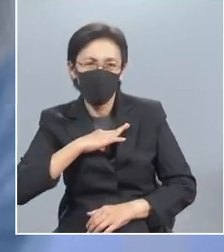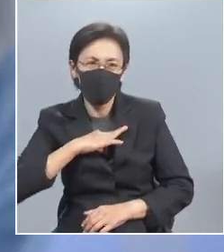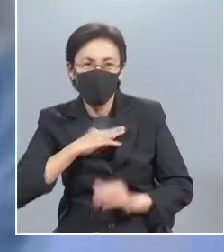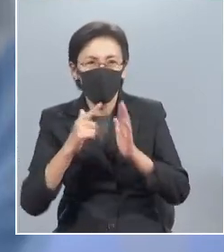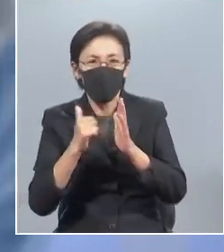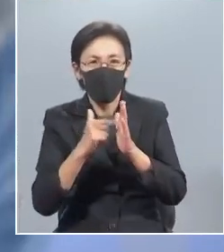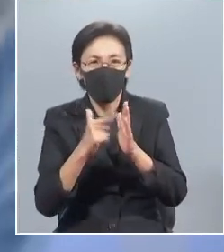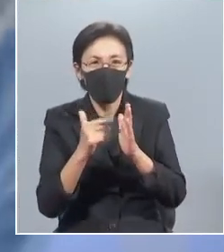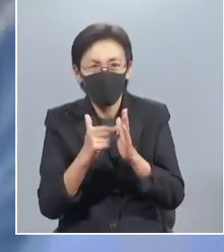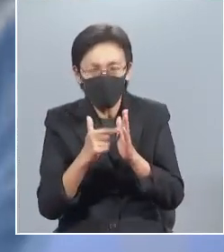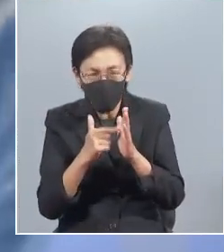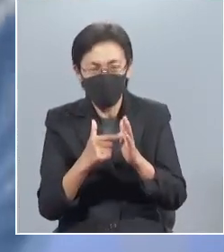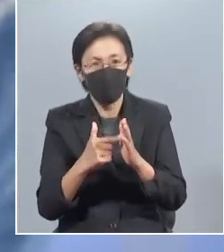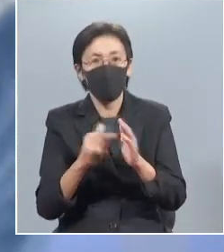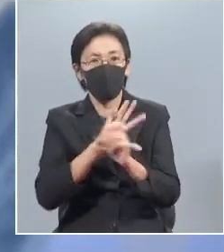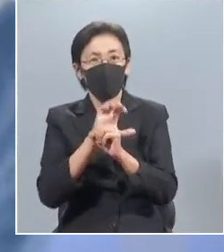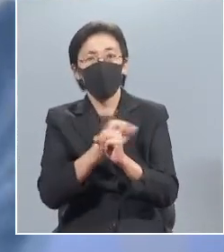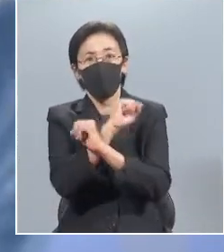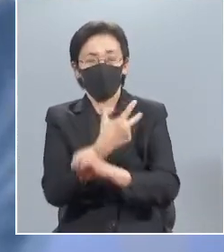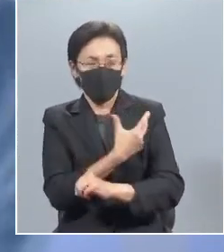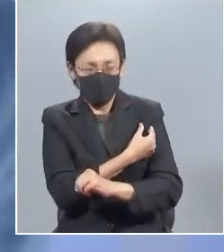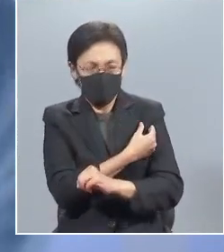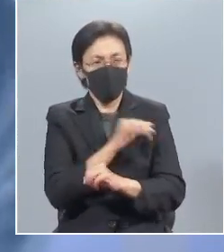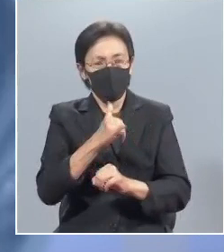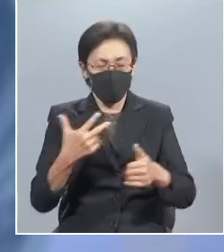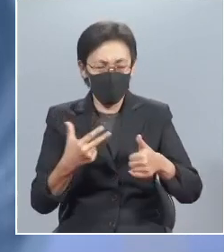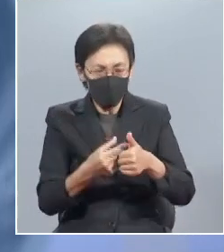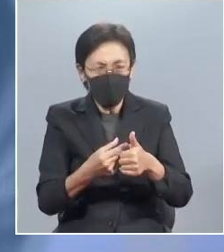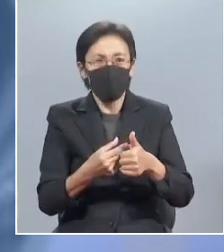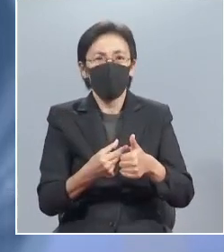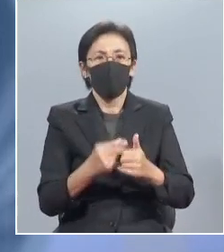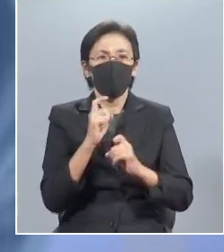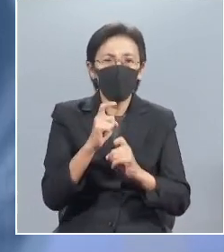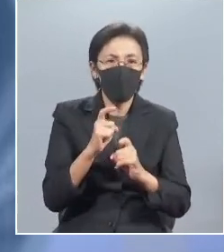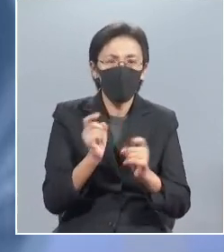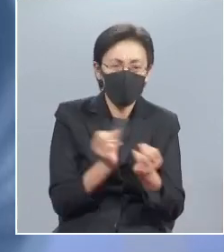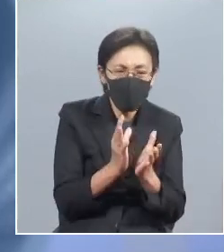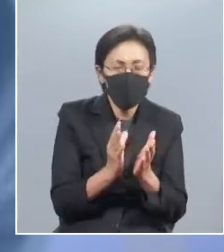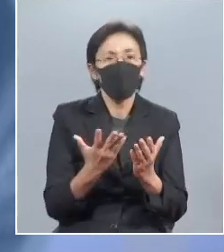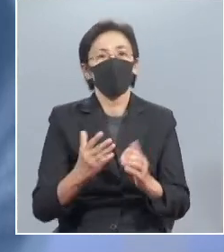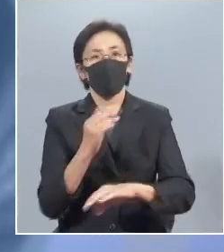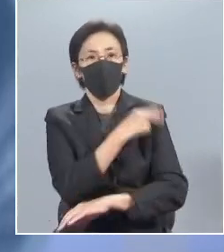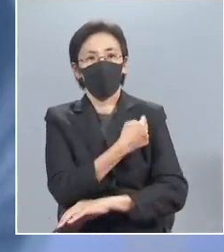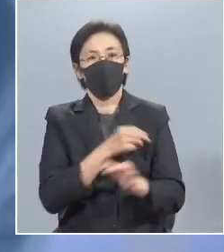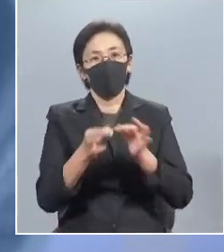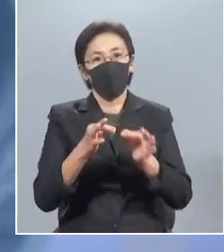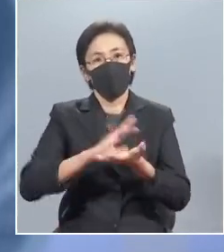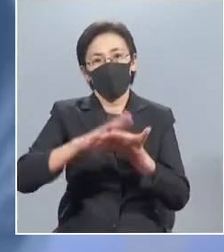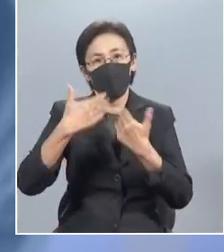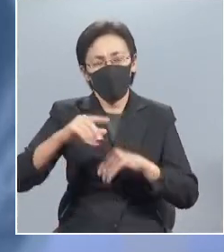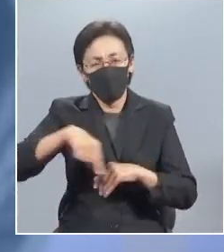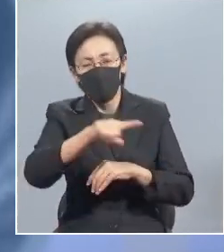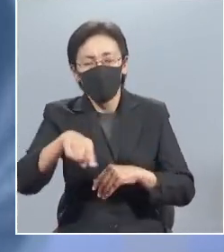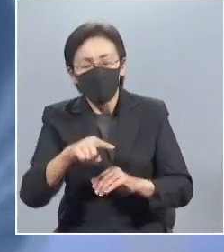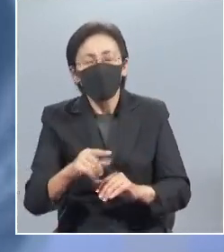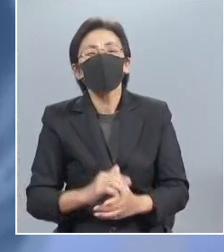ที่มีข่าวออกมาว่าอาจจะมีอาการไม่พึงประสงค์บ้างแต่คุณหมอทั้งก็ได้มีการแถลงได้มีการชี้แจงออกมาเอาหลาย